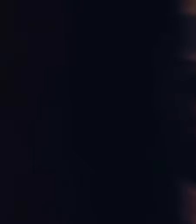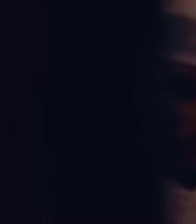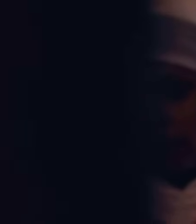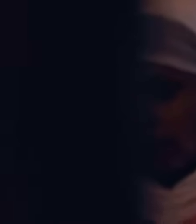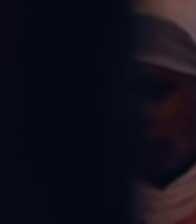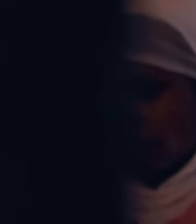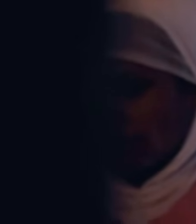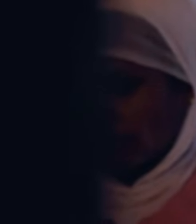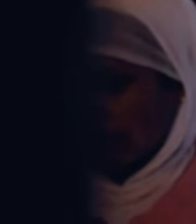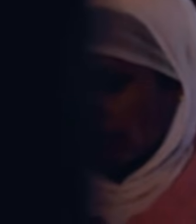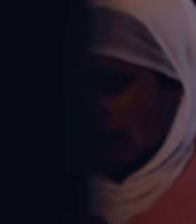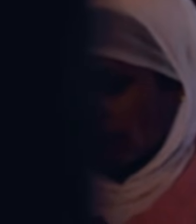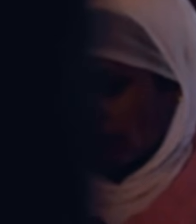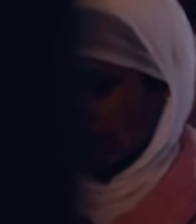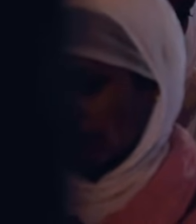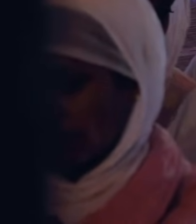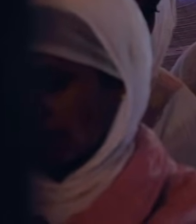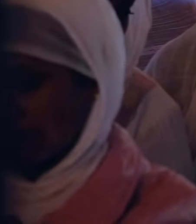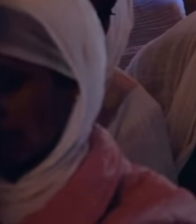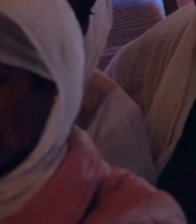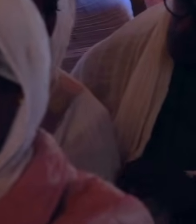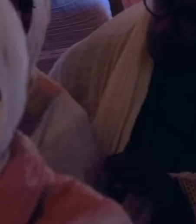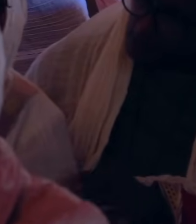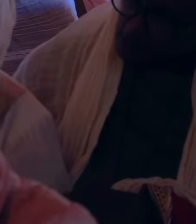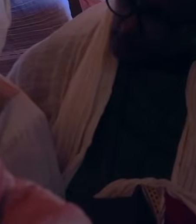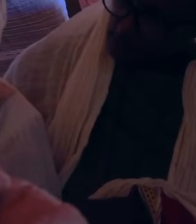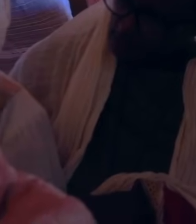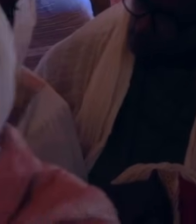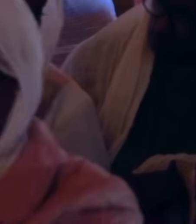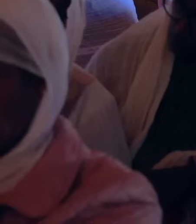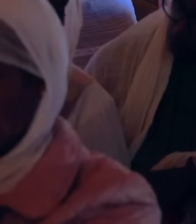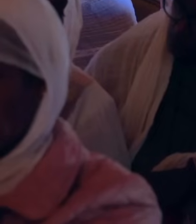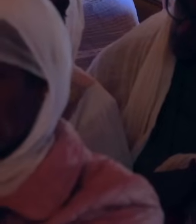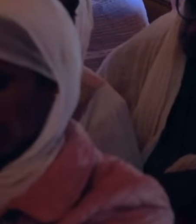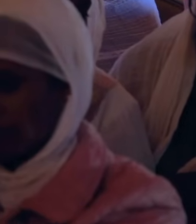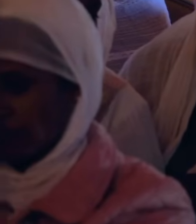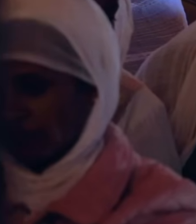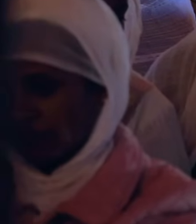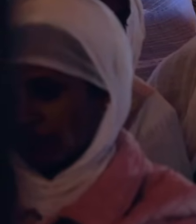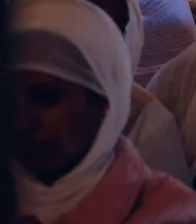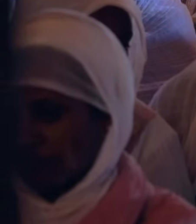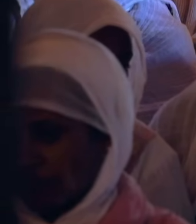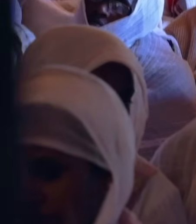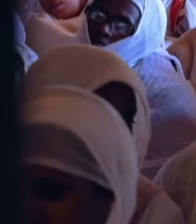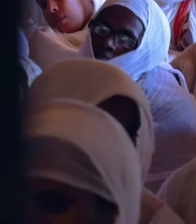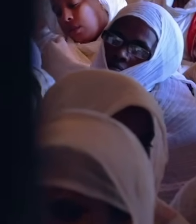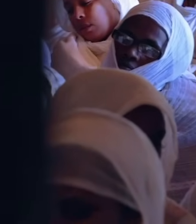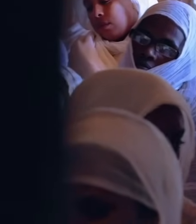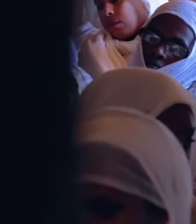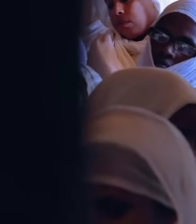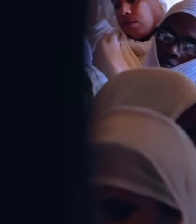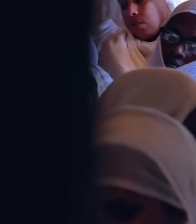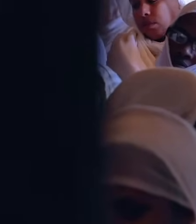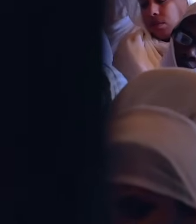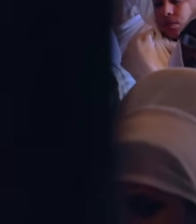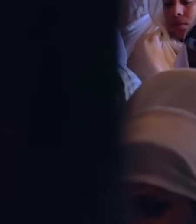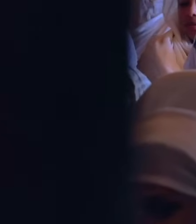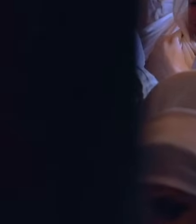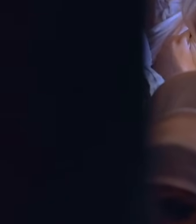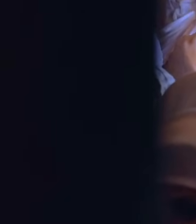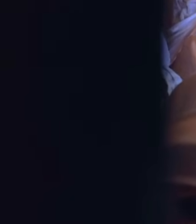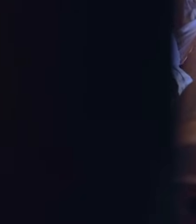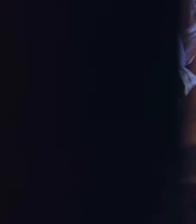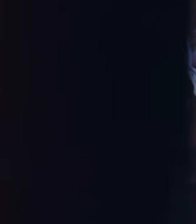የፈጠረ እግዚአብሔር ነው ማለት ሰው በጾታ ነው የፈጠረው መድቦ እና የሰው ምርጫ